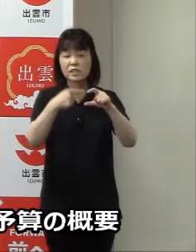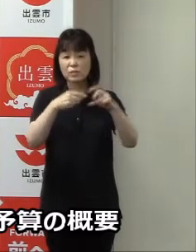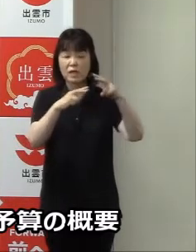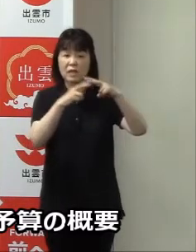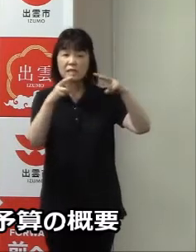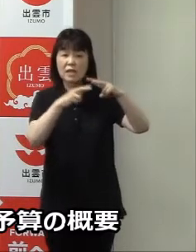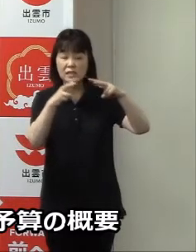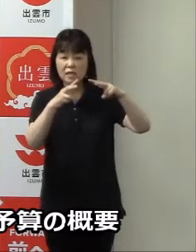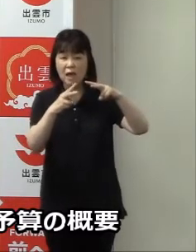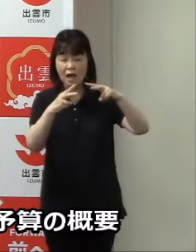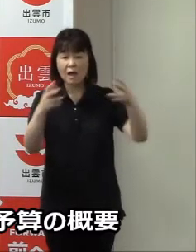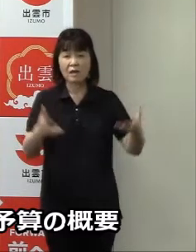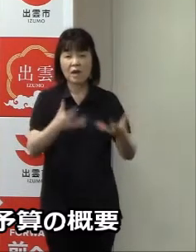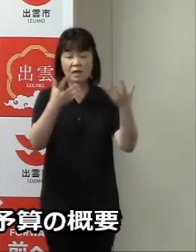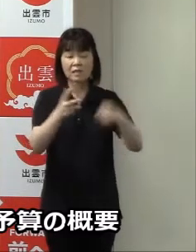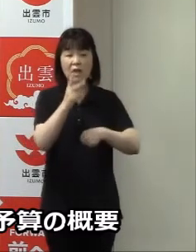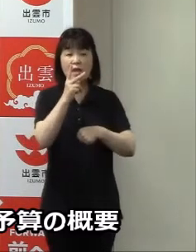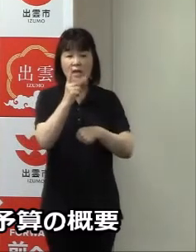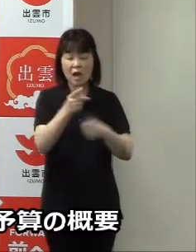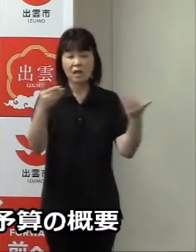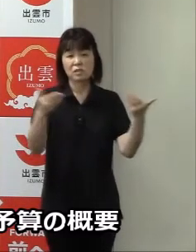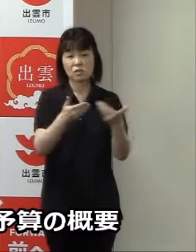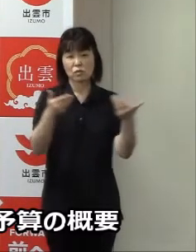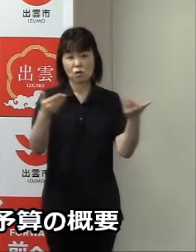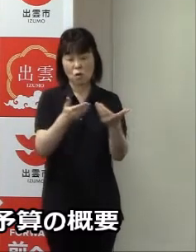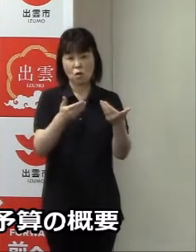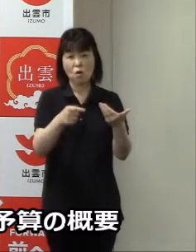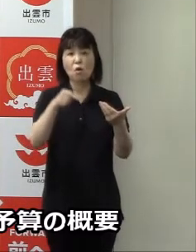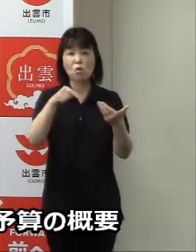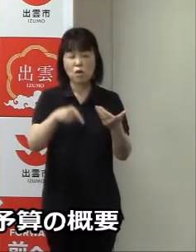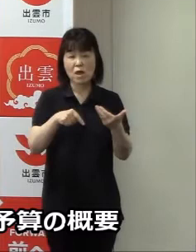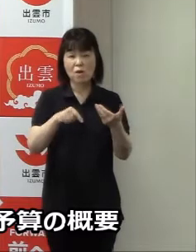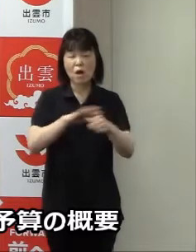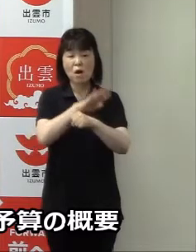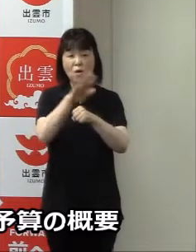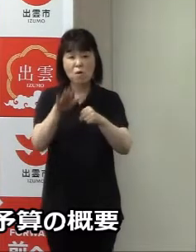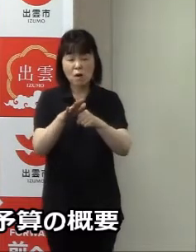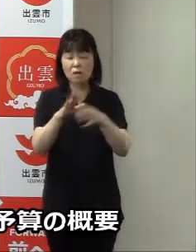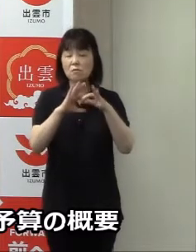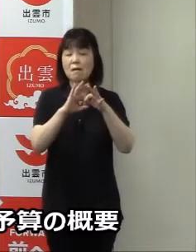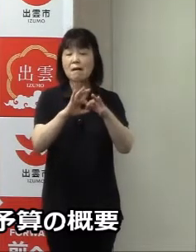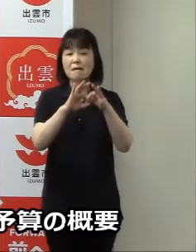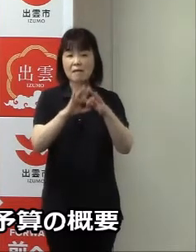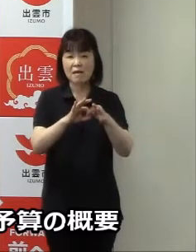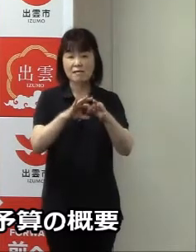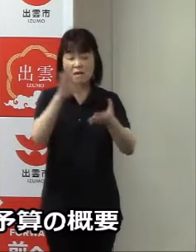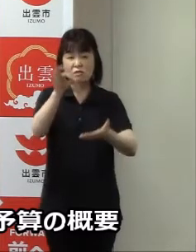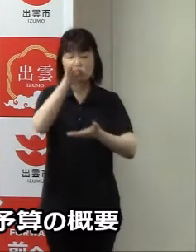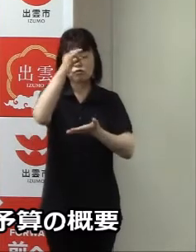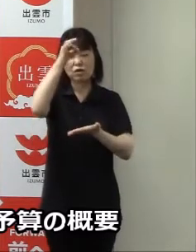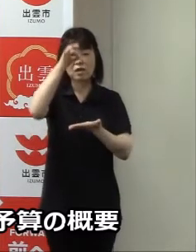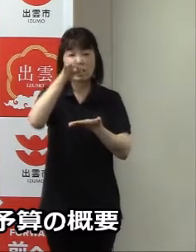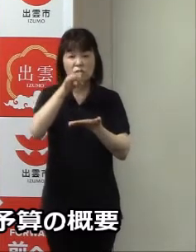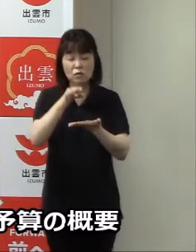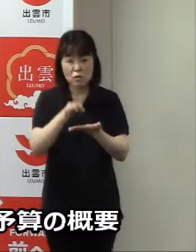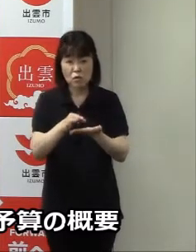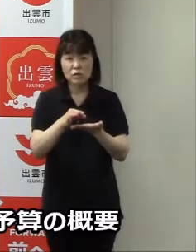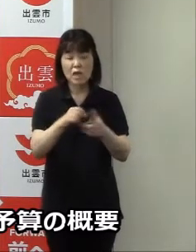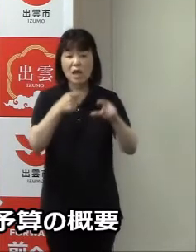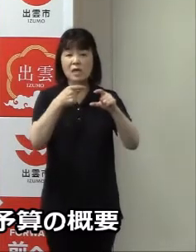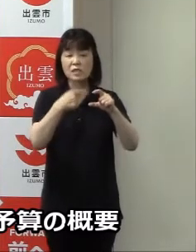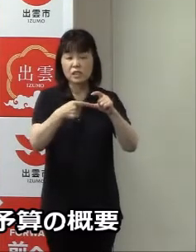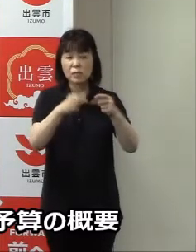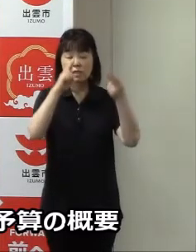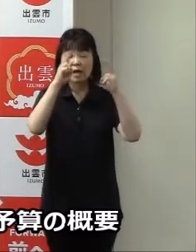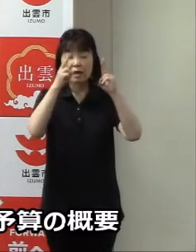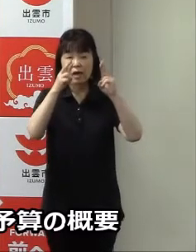。これは感染症の影響により収入が減少している一畑電車株式会社に対する一